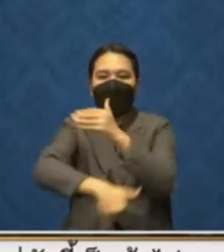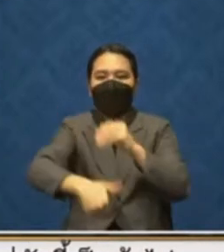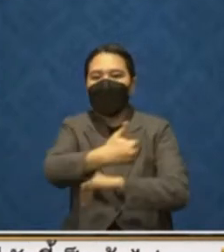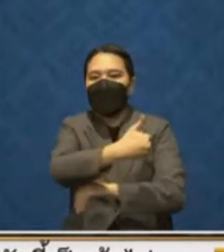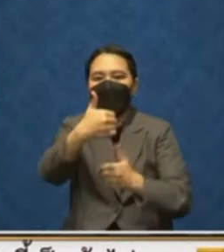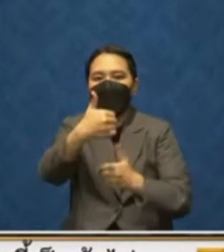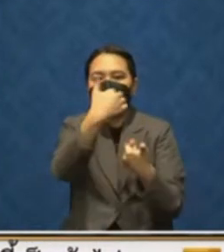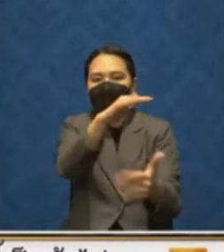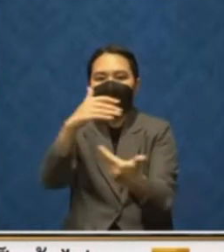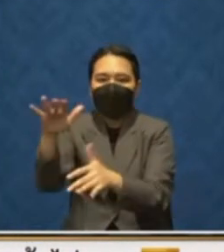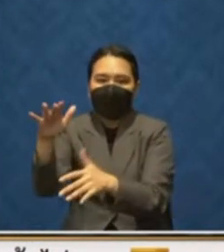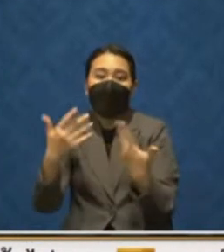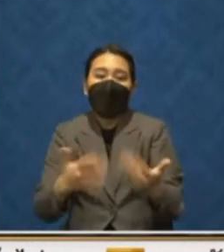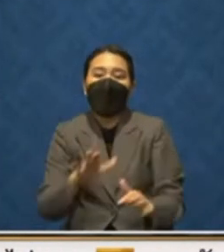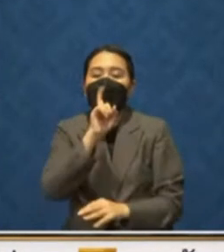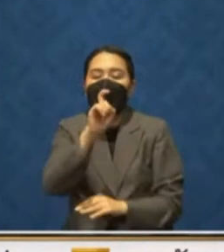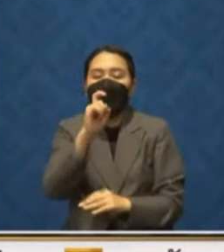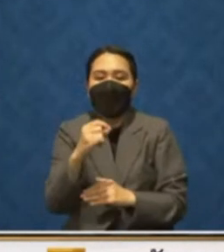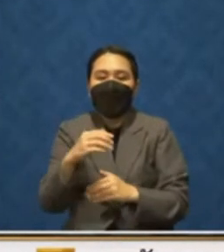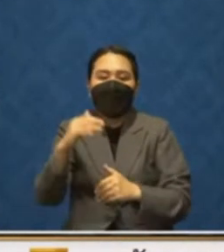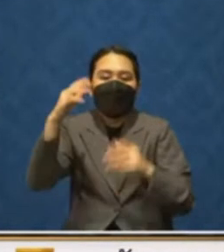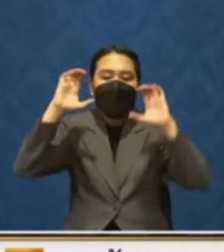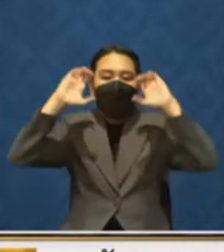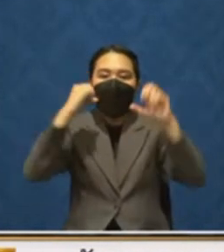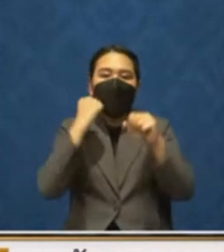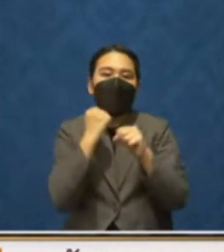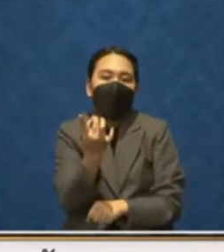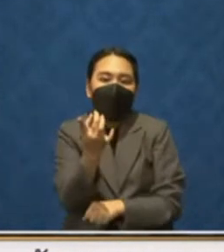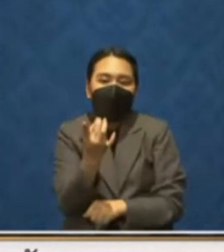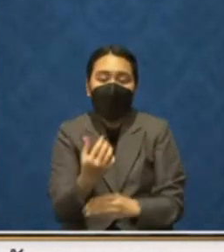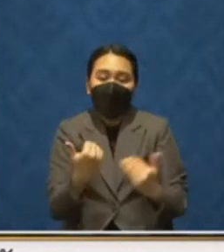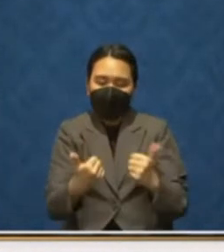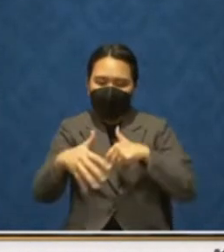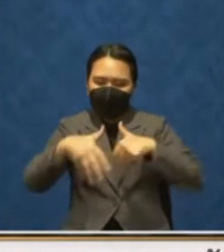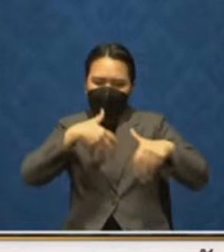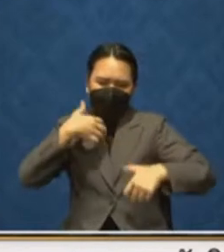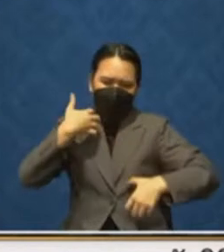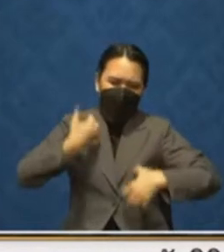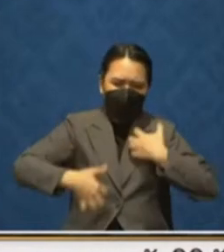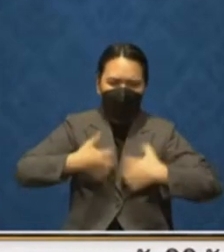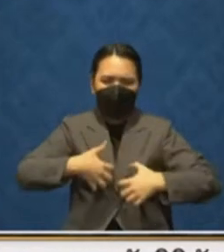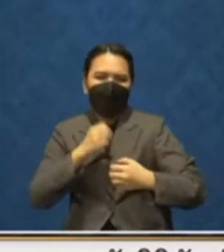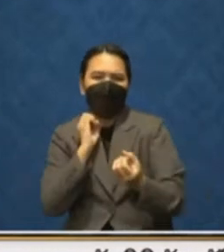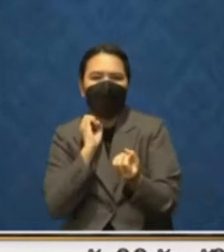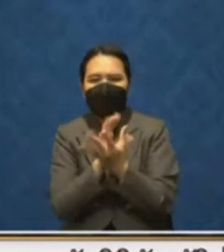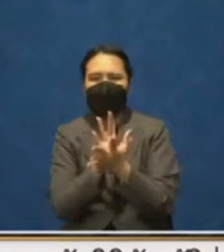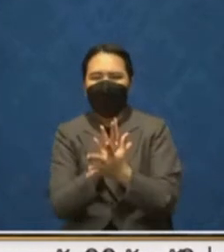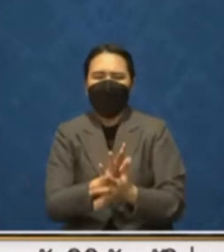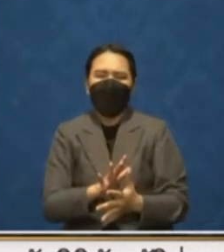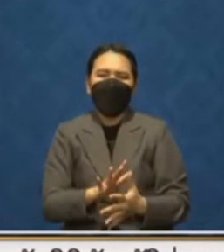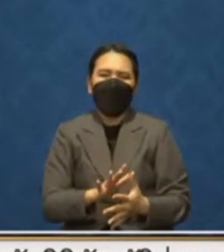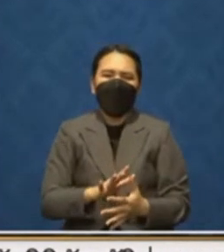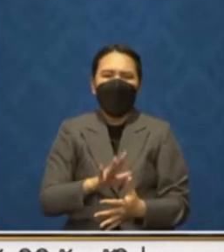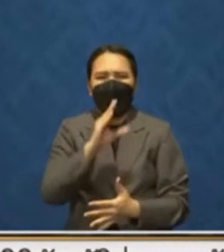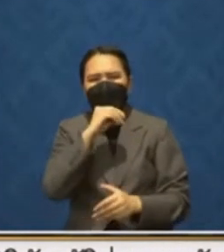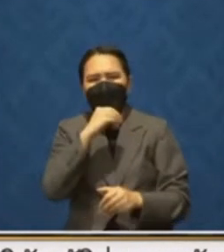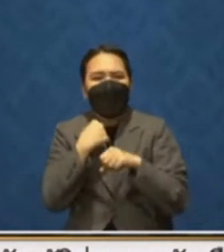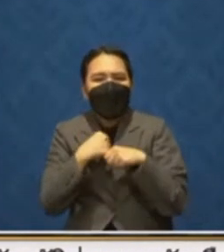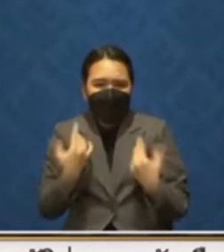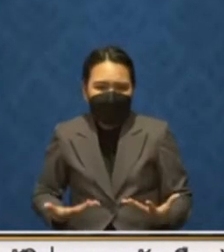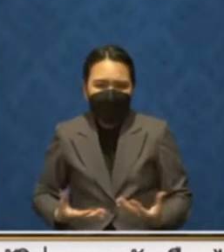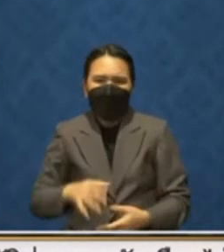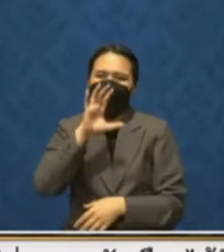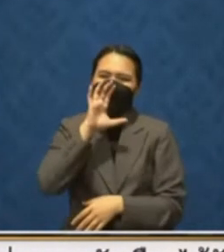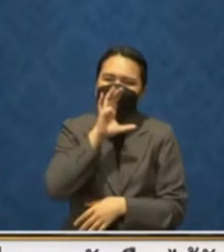ถามว่ารัฐบาลทำอะไรครับพี่น้องประชาชนเดือดร้อนไม่รู้จะพูดยังไงแล้วอ่ะตะโกนแล้วตะโกนอีก